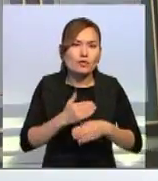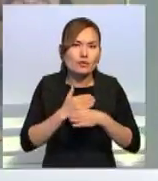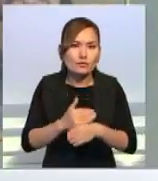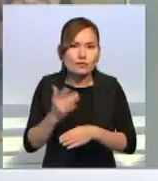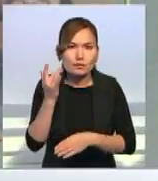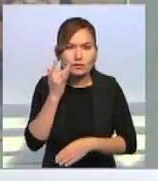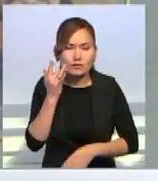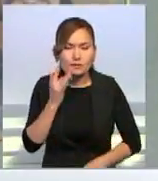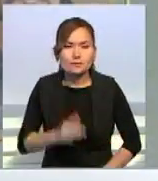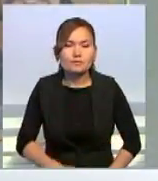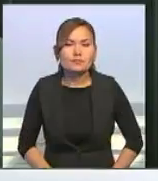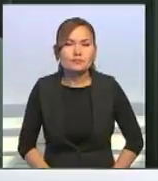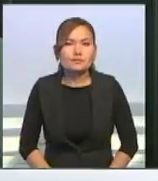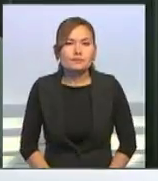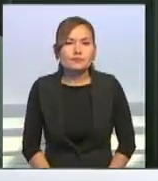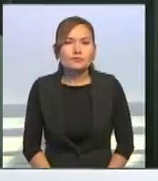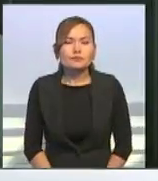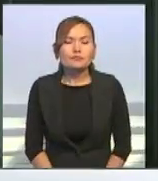күш салып жатыр.